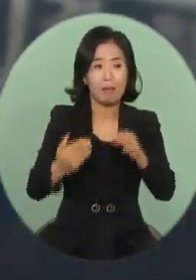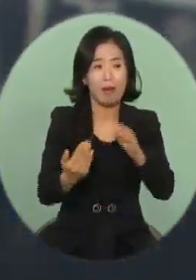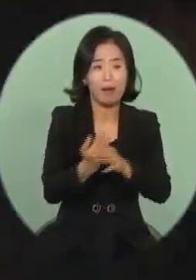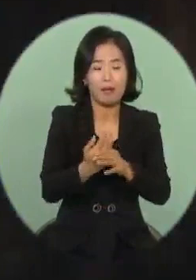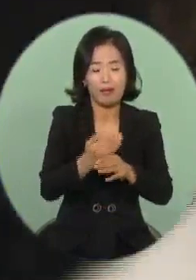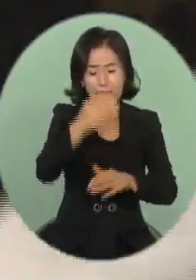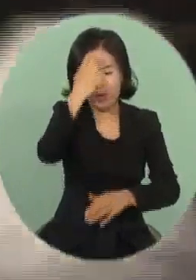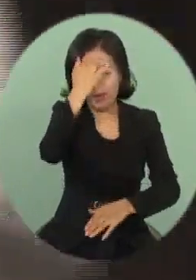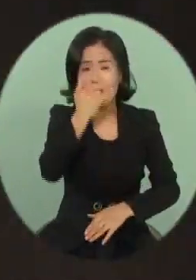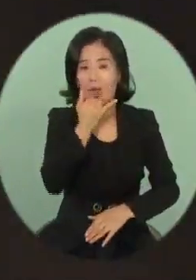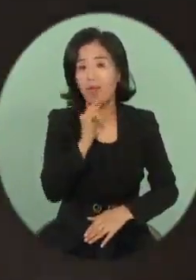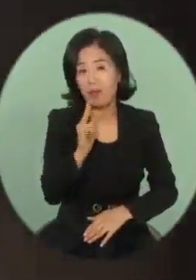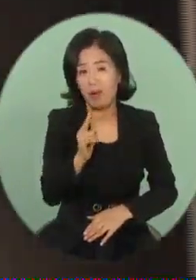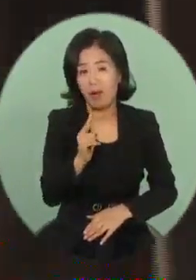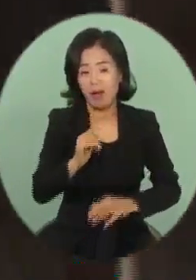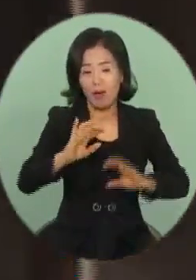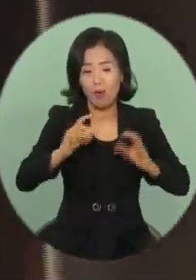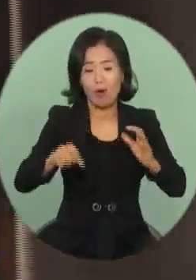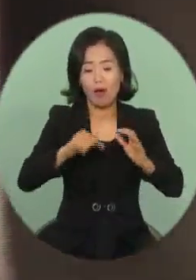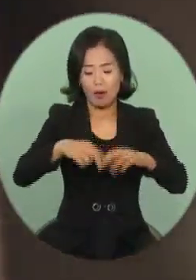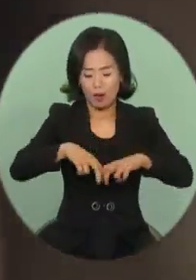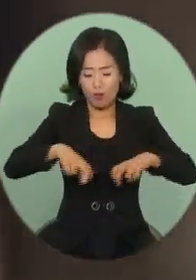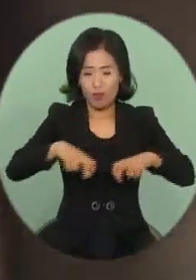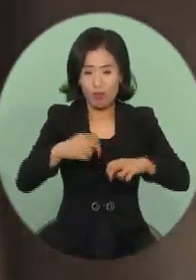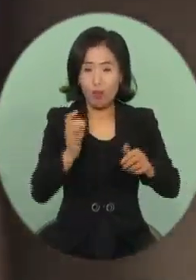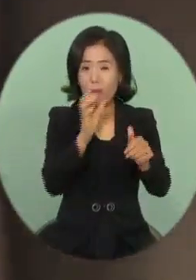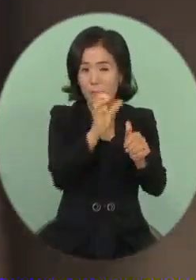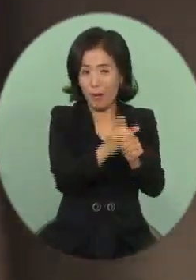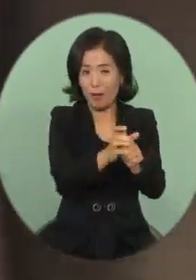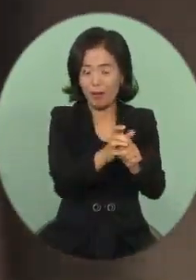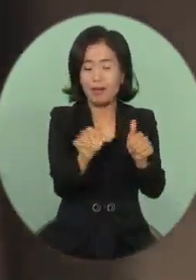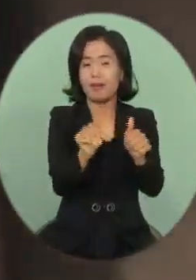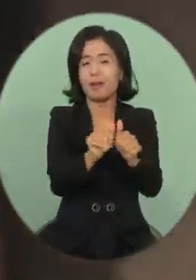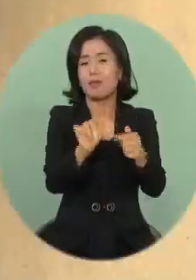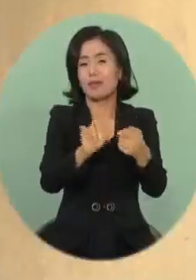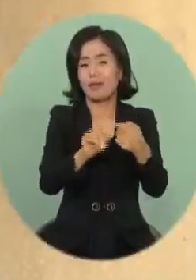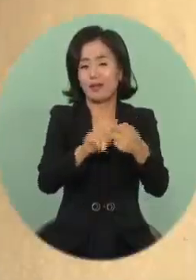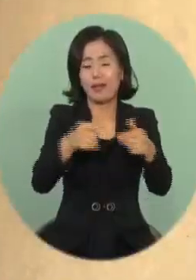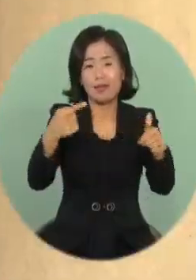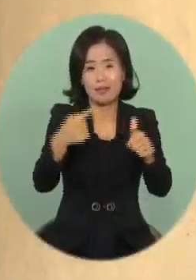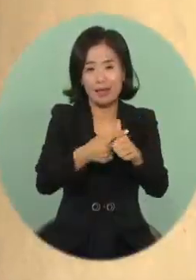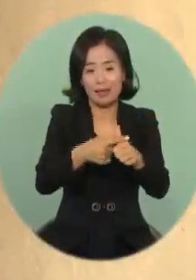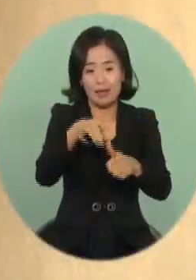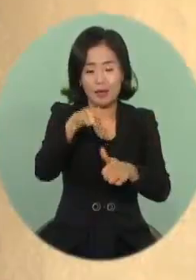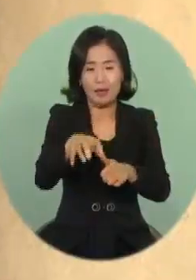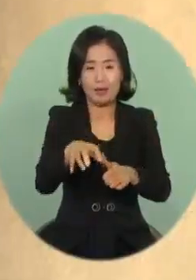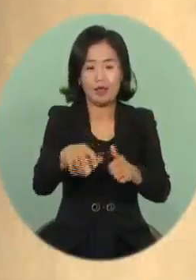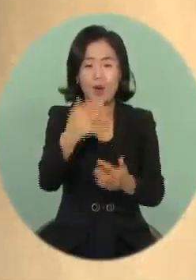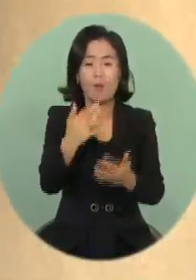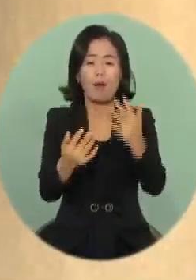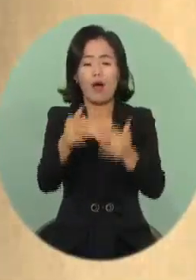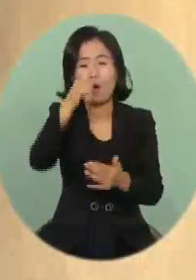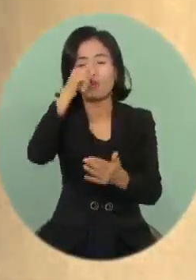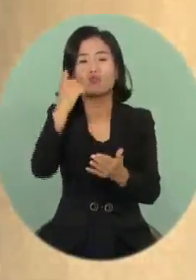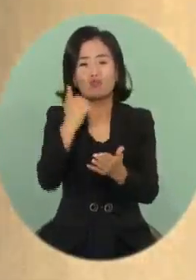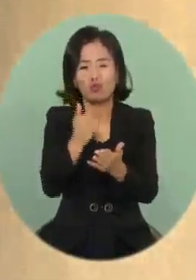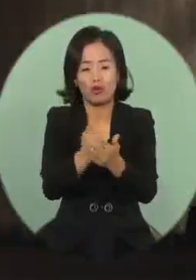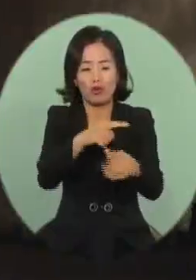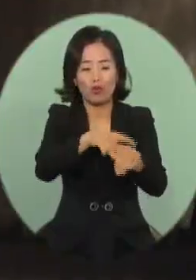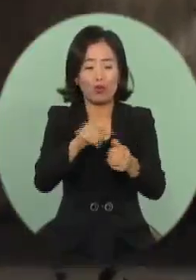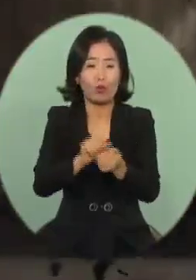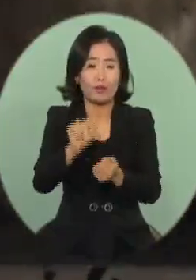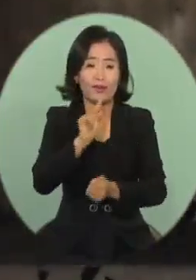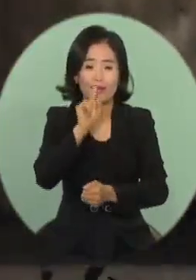지겠다고. 경찰은 국과수에 부검을 의뢰하는 한편 이 남성에 대해 살인과 현주 건종을 방화 혐의로